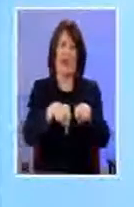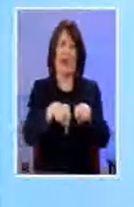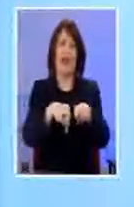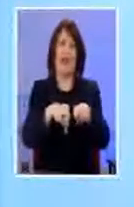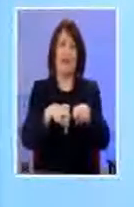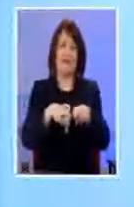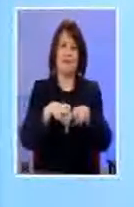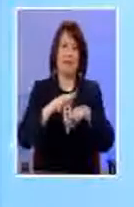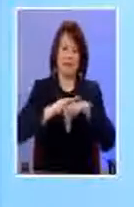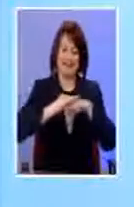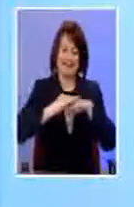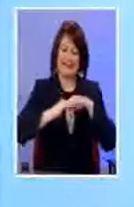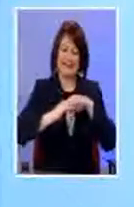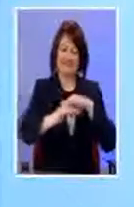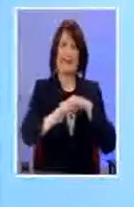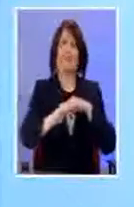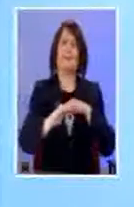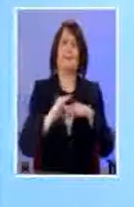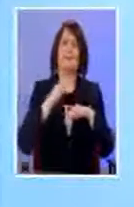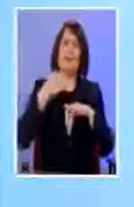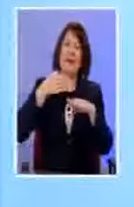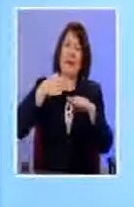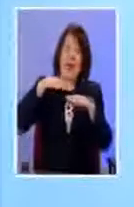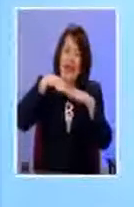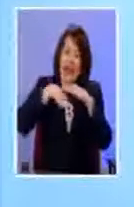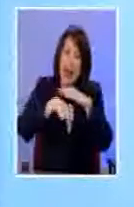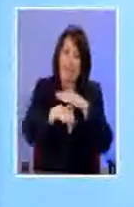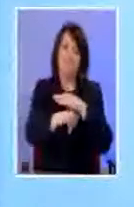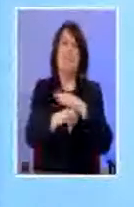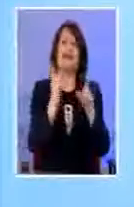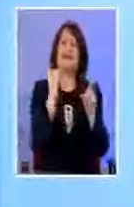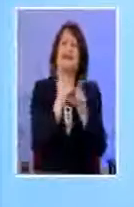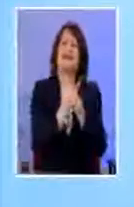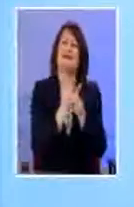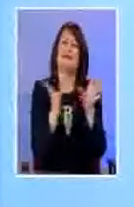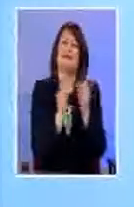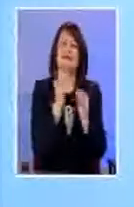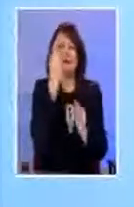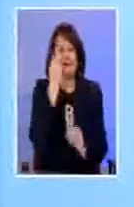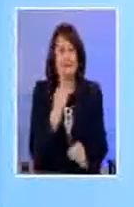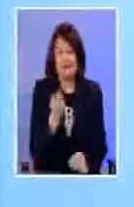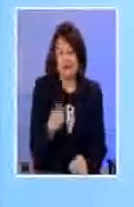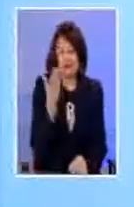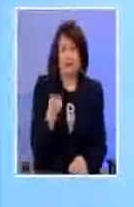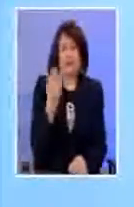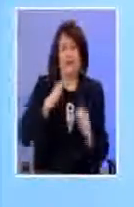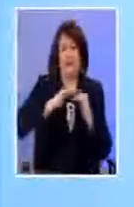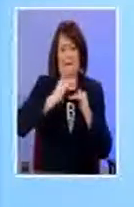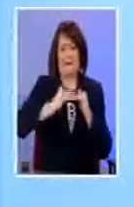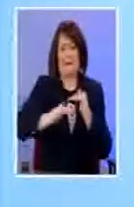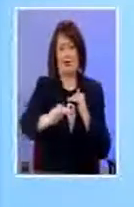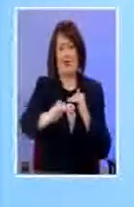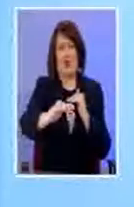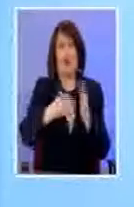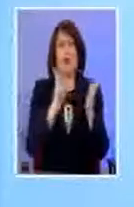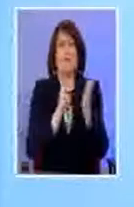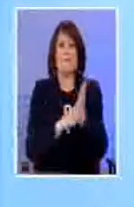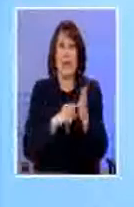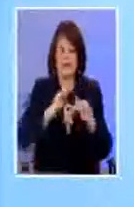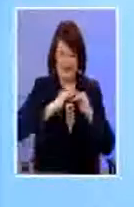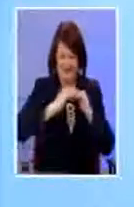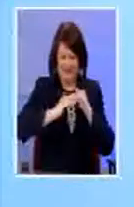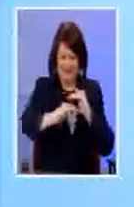για τις ράμπες και μάλιστα όλα τα πεζοδρόμια, τα νεότευτα πεζοδρόμια πρέπει να έχουν τις οδεύσεις αυτές